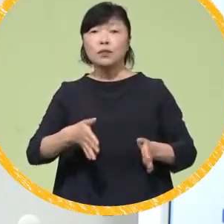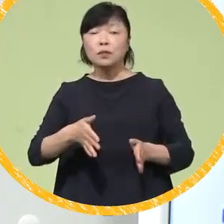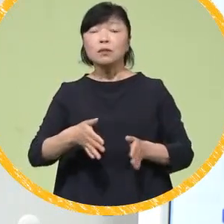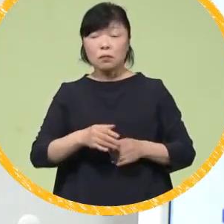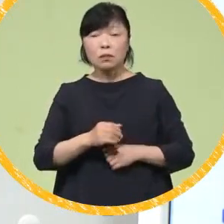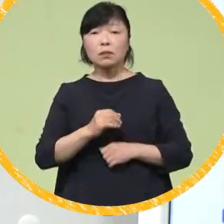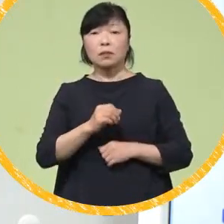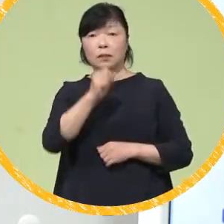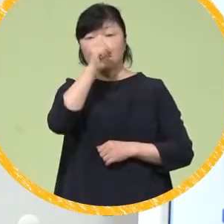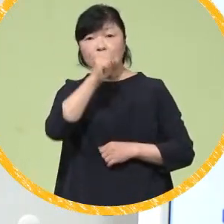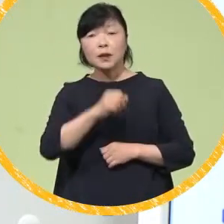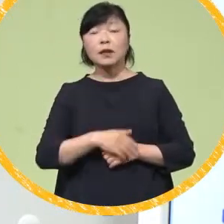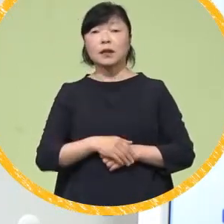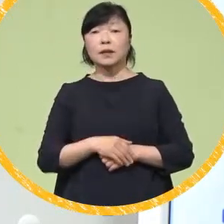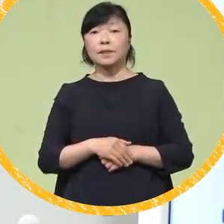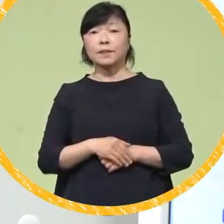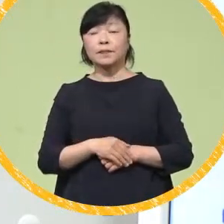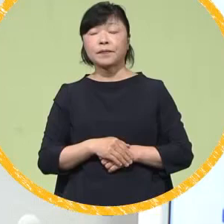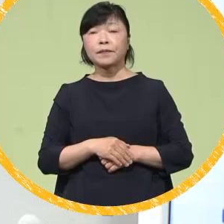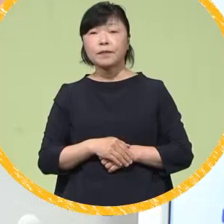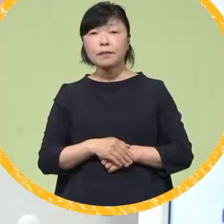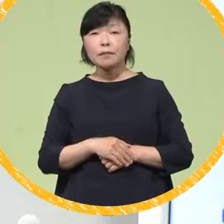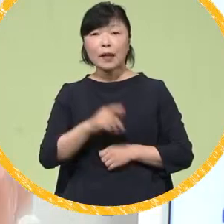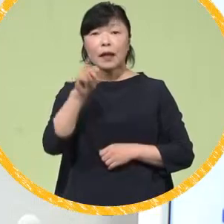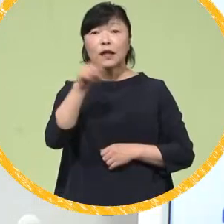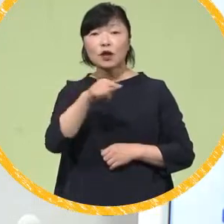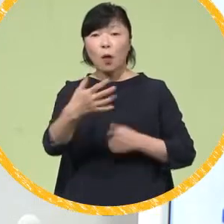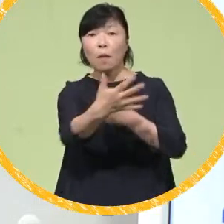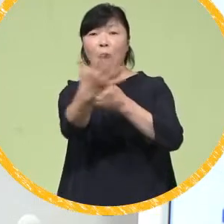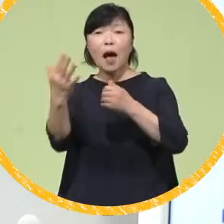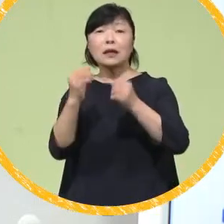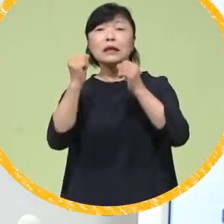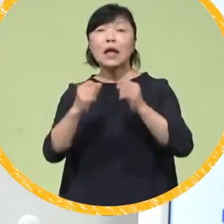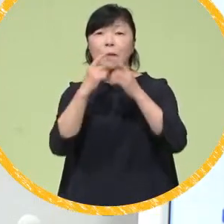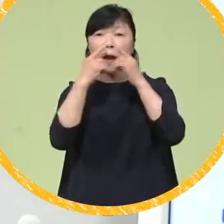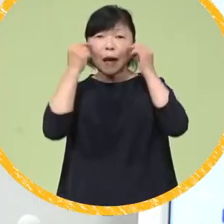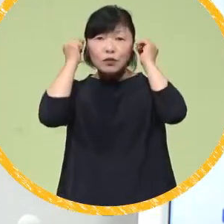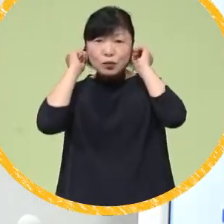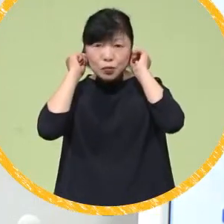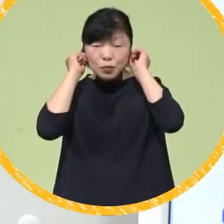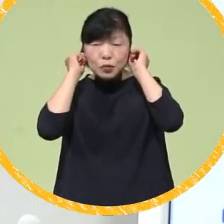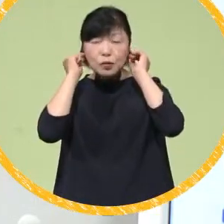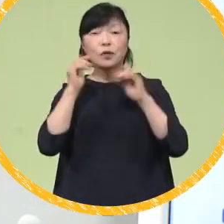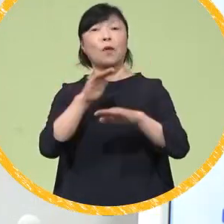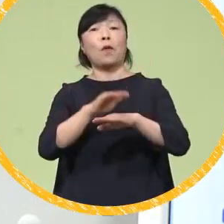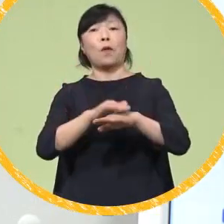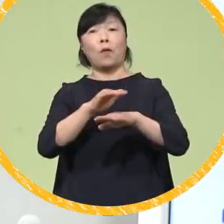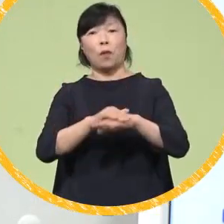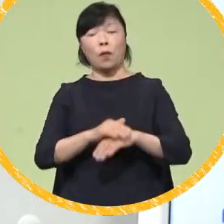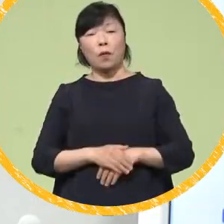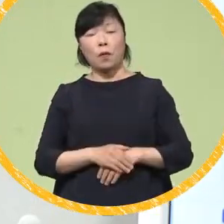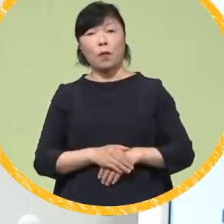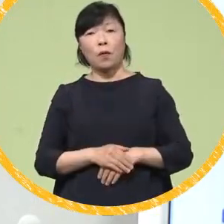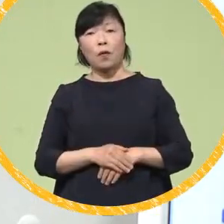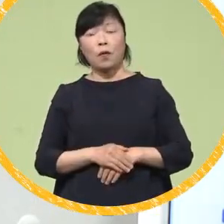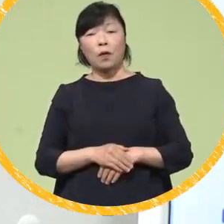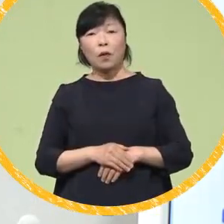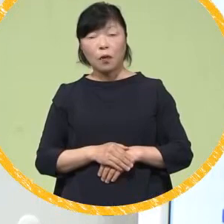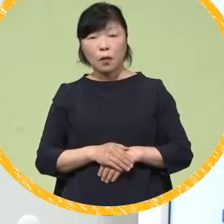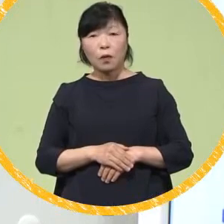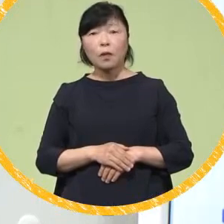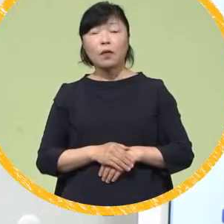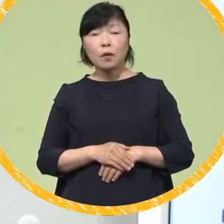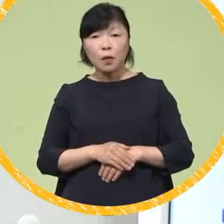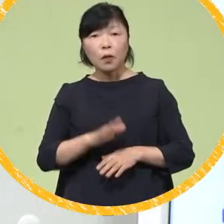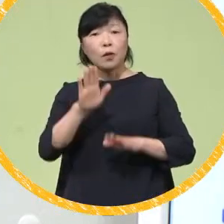でそれで過ごしていただいて、はい、そういう人が多いところでつけていただくという形でやっていただくとか、うんうん、やっぱりより一層そうい